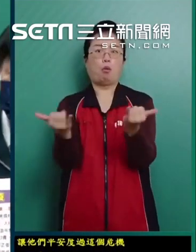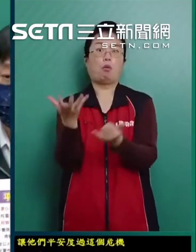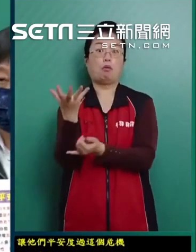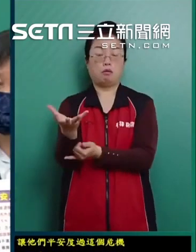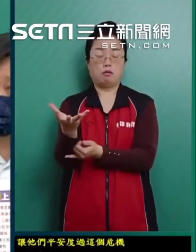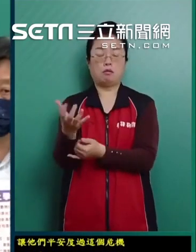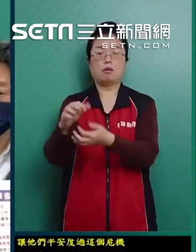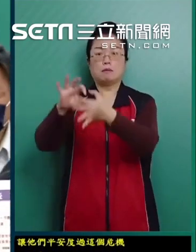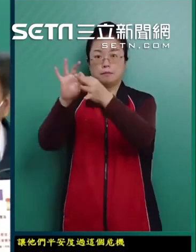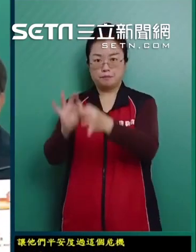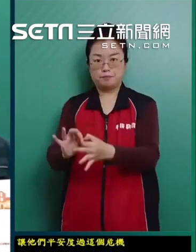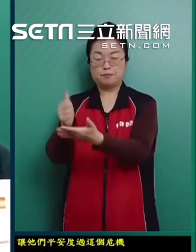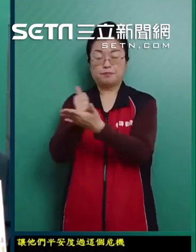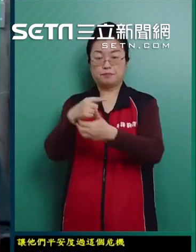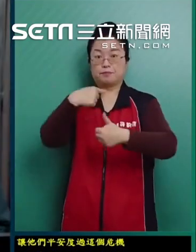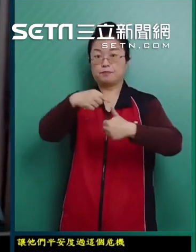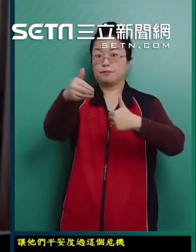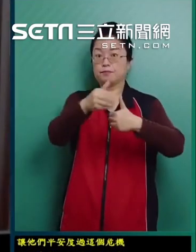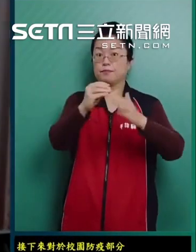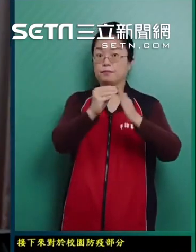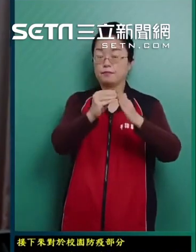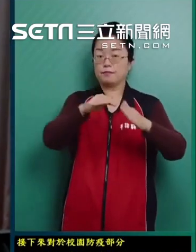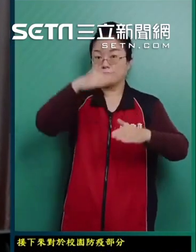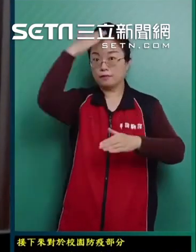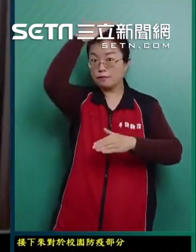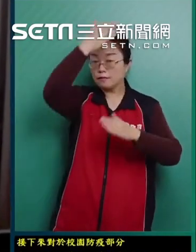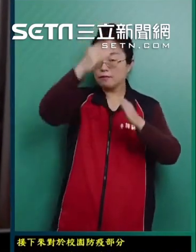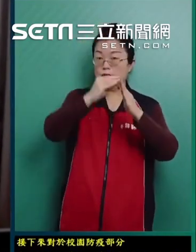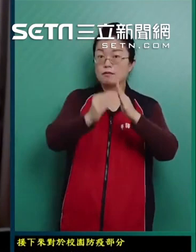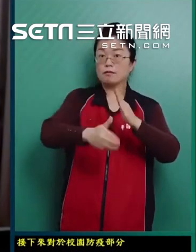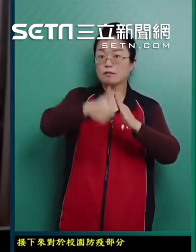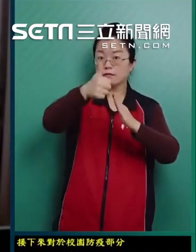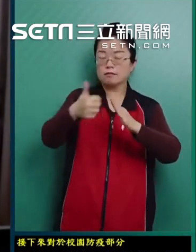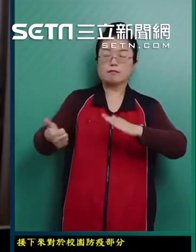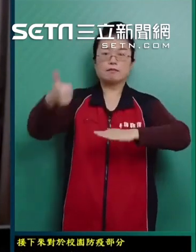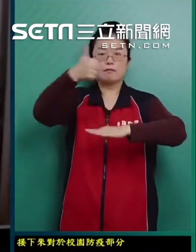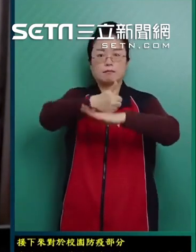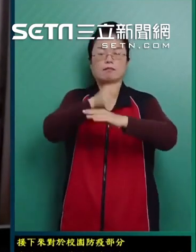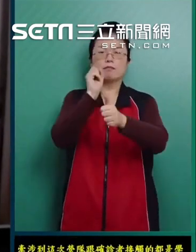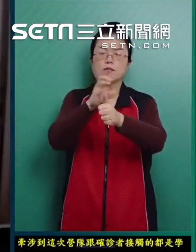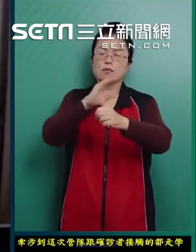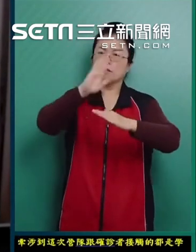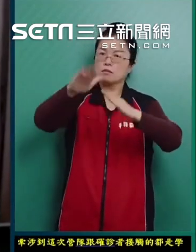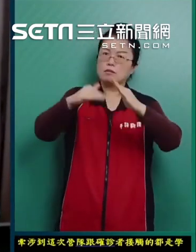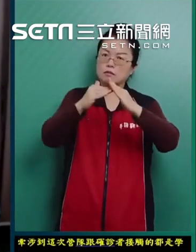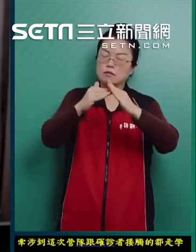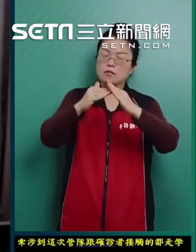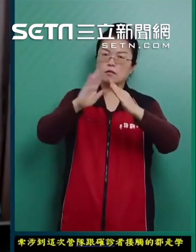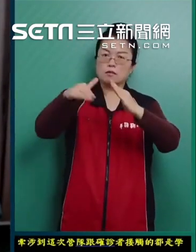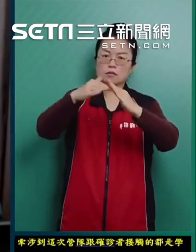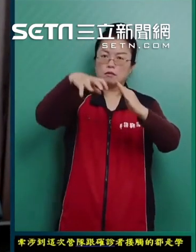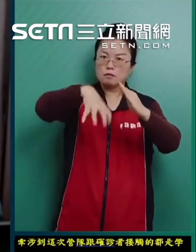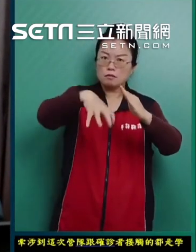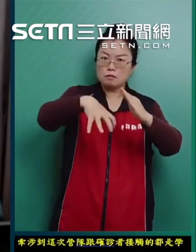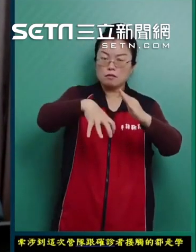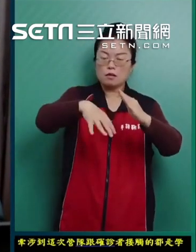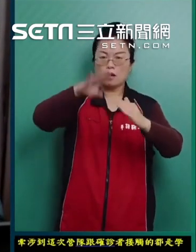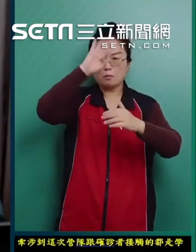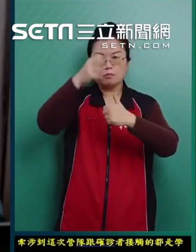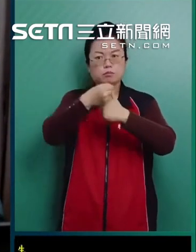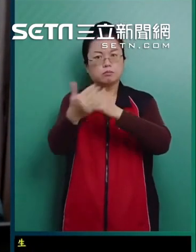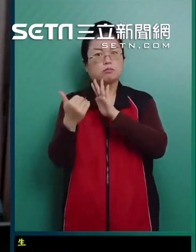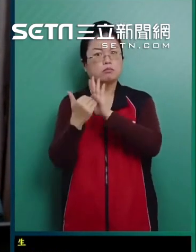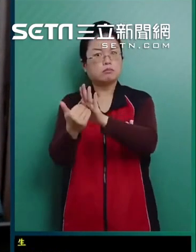些今天是校园开学，我们校园的防疫准备的状况，以及如果有师生确诊的部分的规范的作